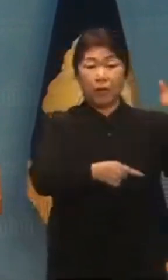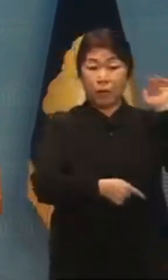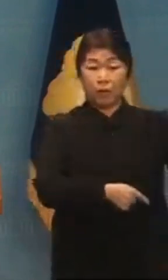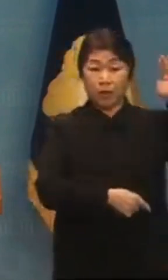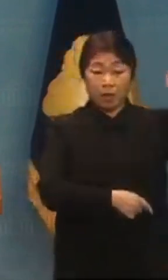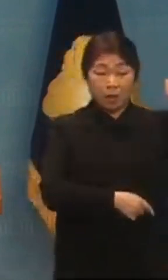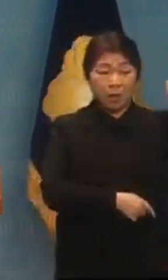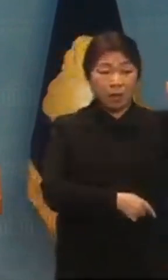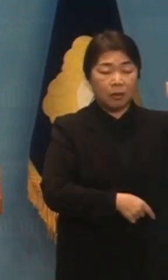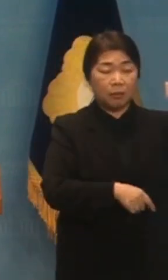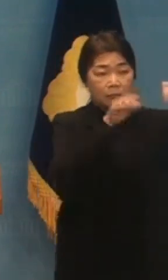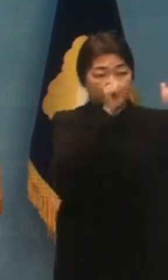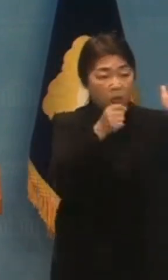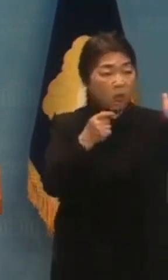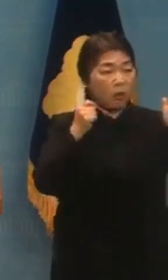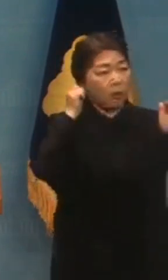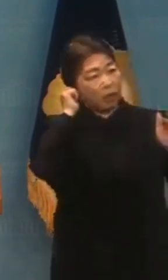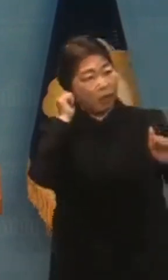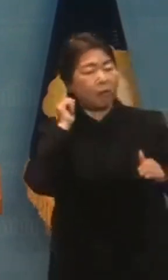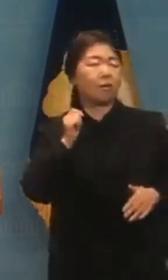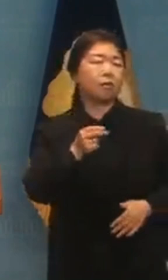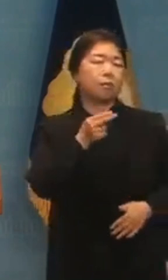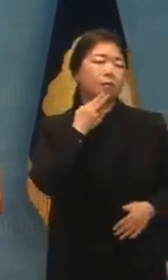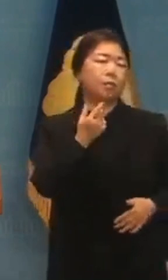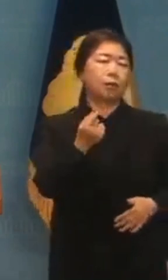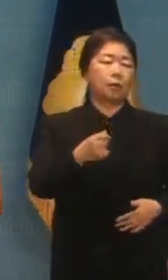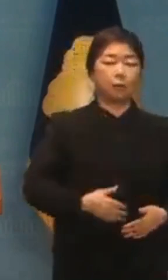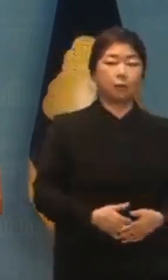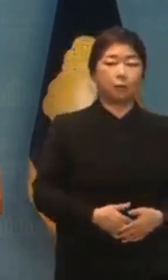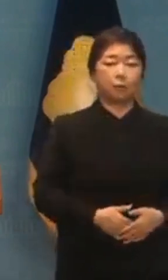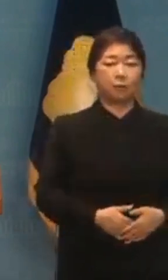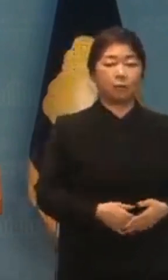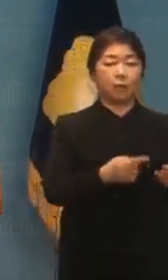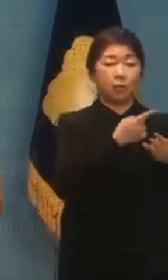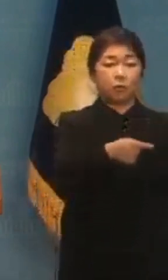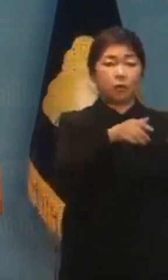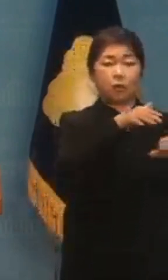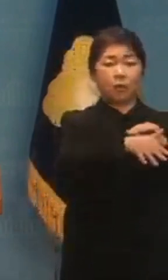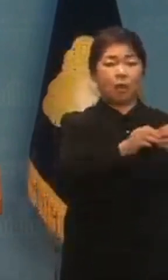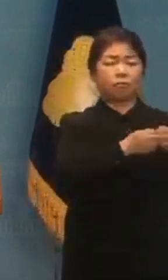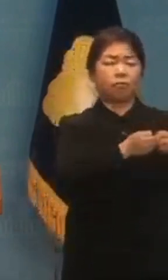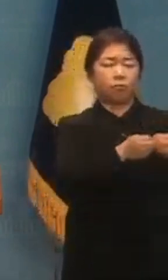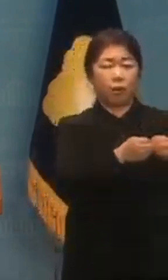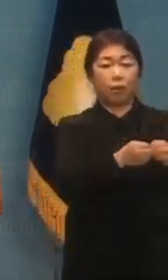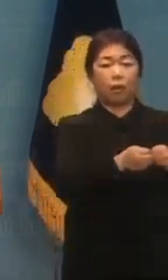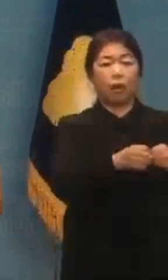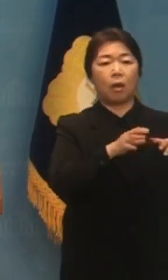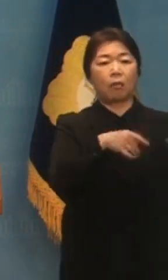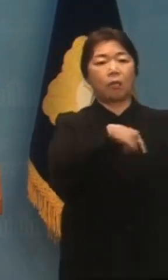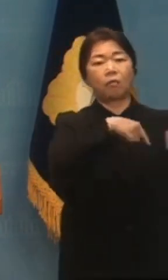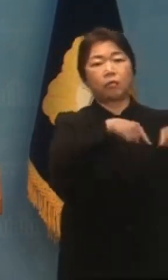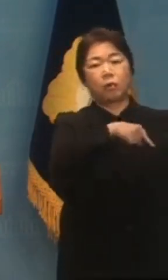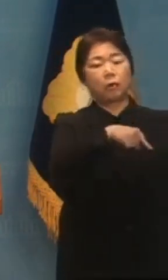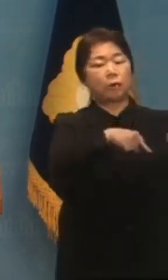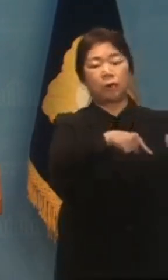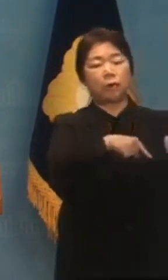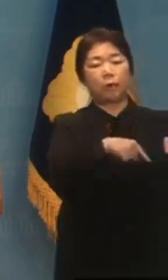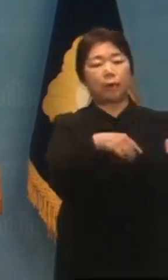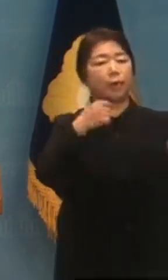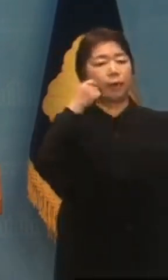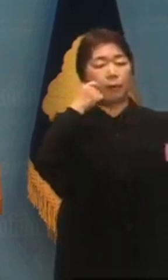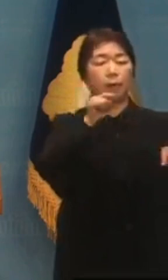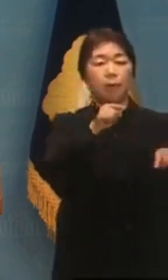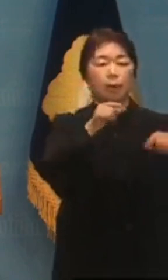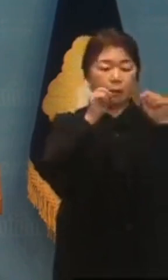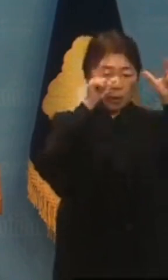합의도 원칙도 깨는 윤석열식 막무가내 국정 운영 더 이상 통하지 않는다는 걸 이젠 깨닫길